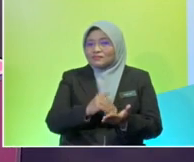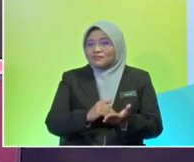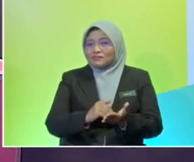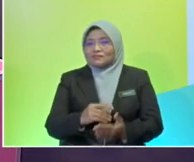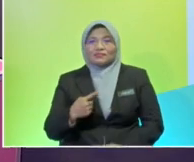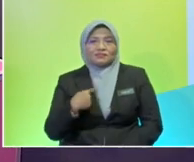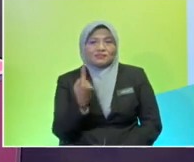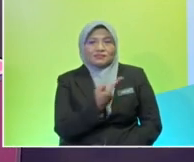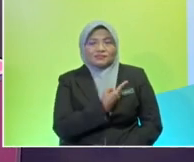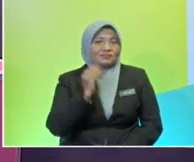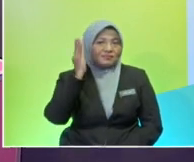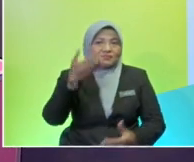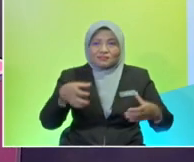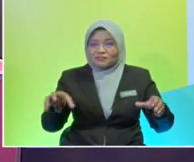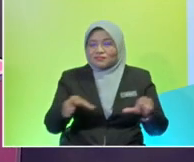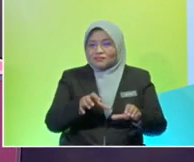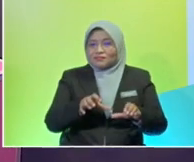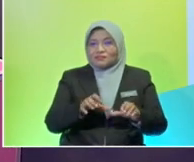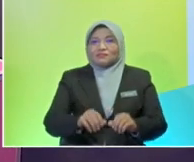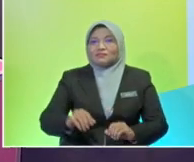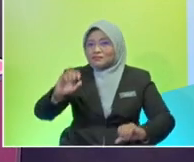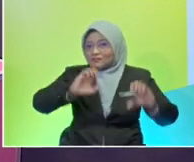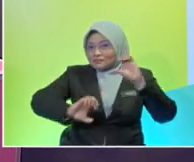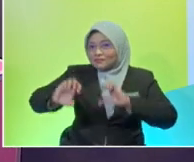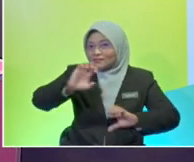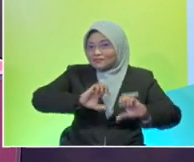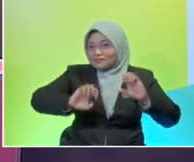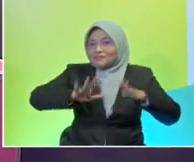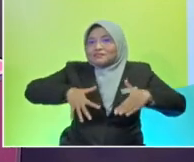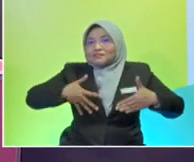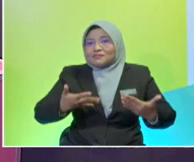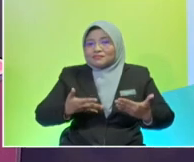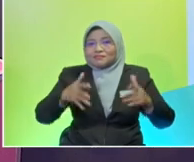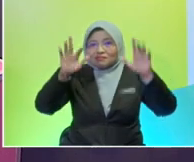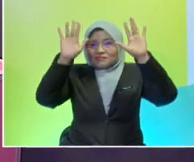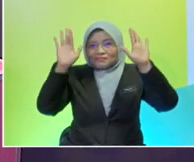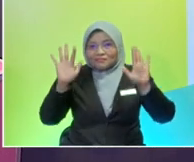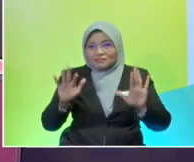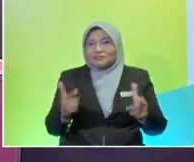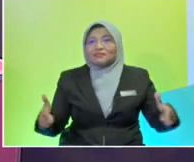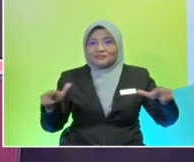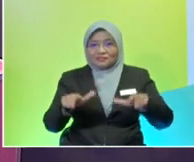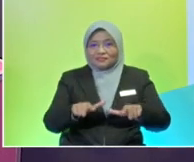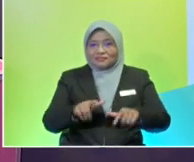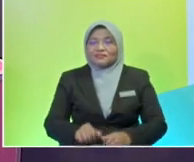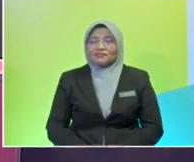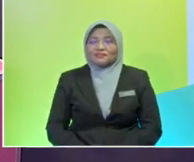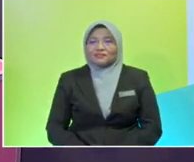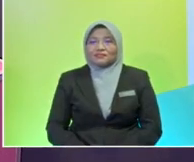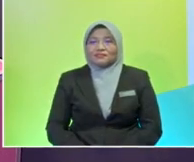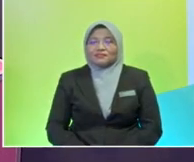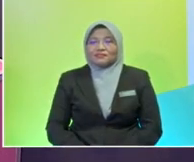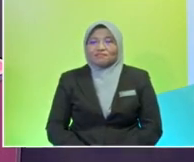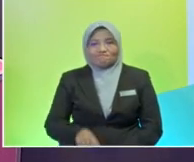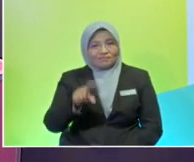eksperimen kejadian hujan Wah kita tidak mau eksperimen lamurid-muri di rumah sononya pasti